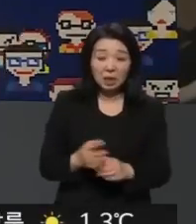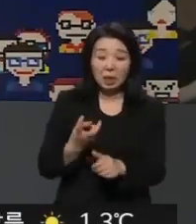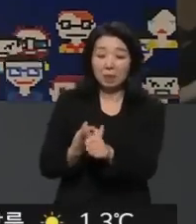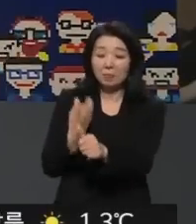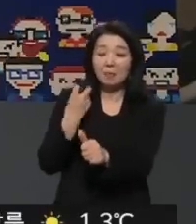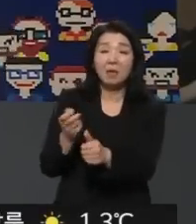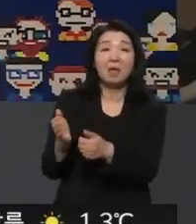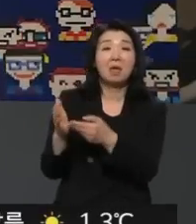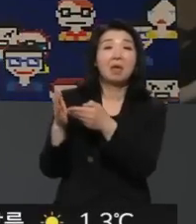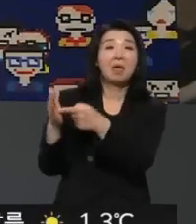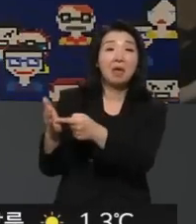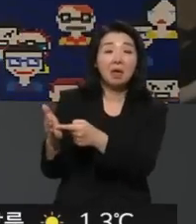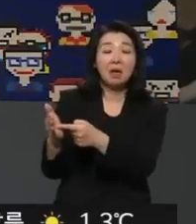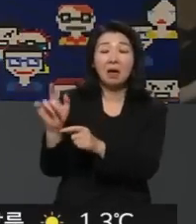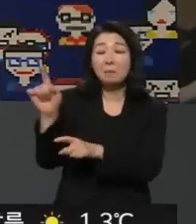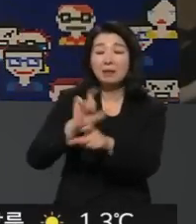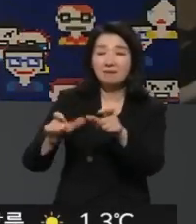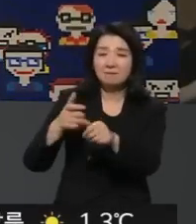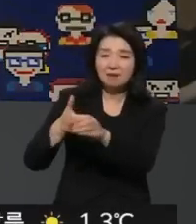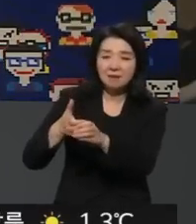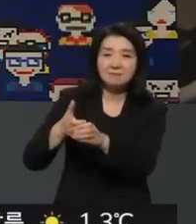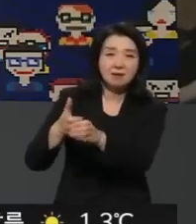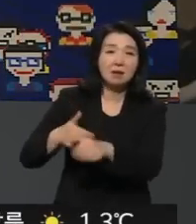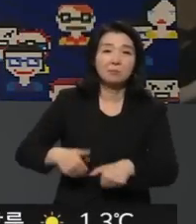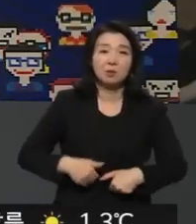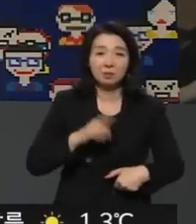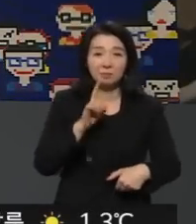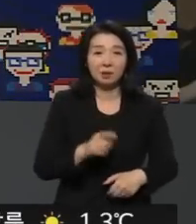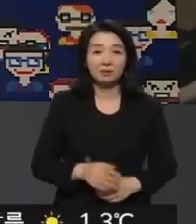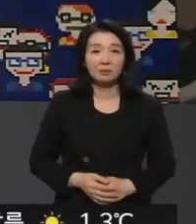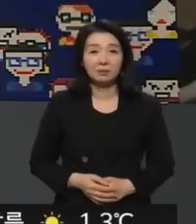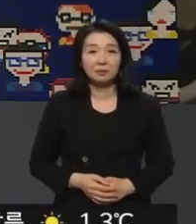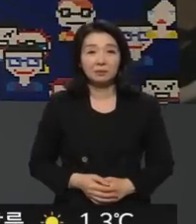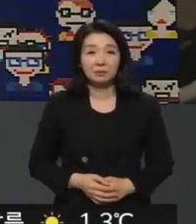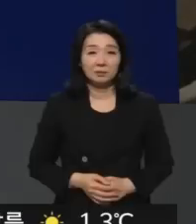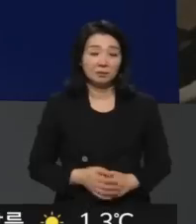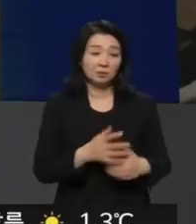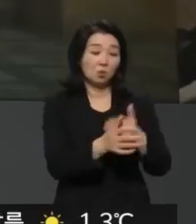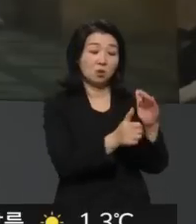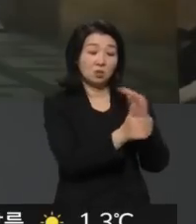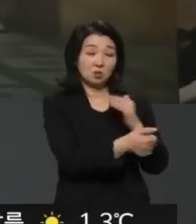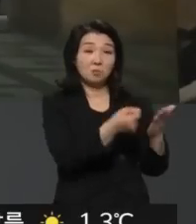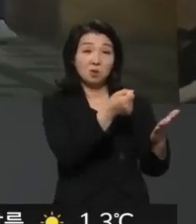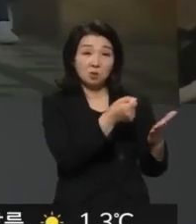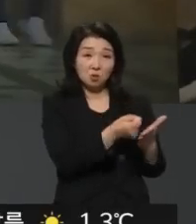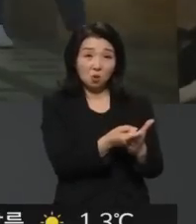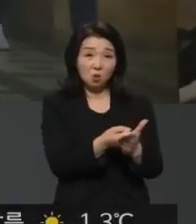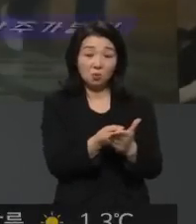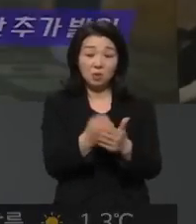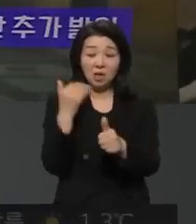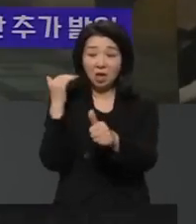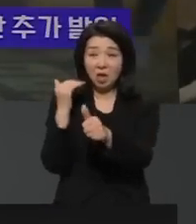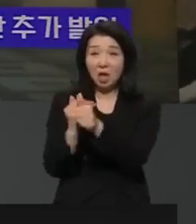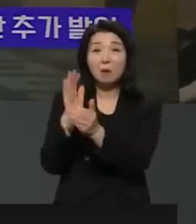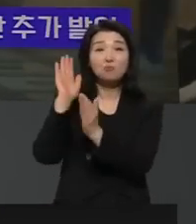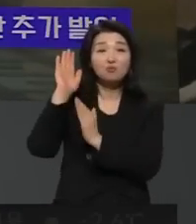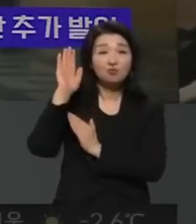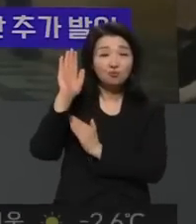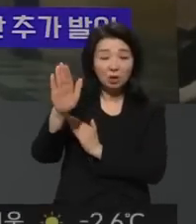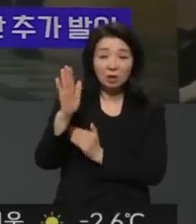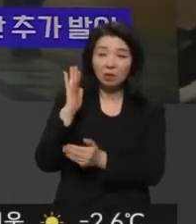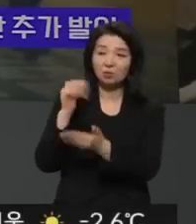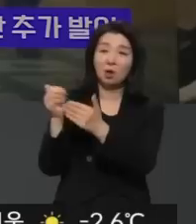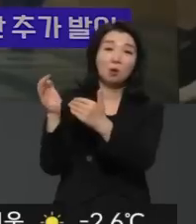소추안을 통해서 한 발 더 나가야 한다는 강경 주장도 나왔다고 하죠. 원내 지도부의 결론, 해임 건의안을 발의한 후에 대통령이